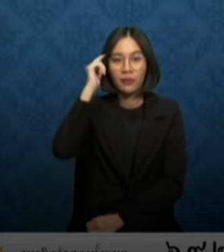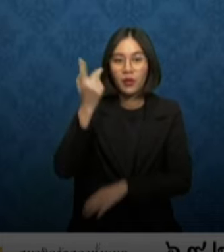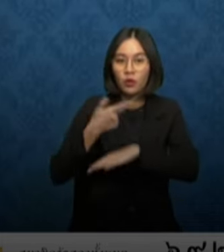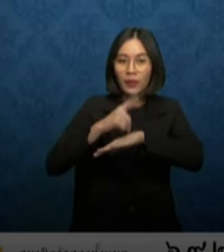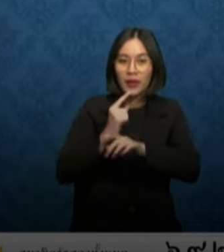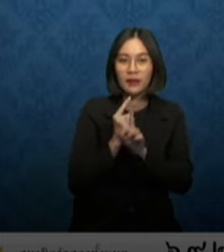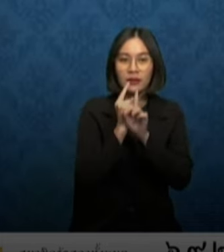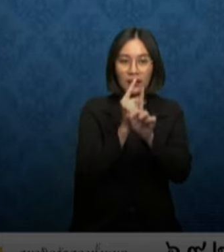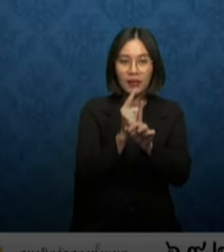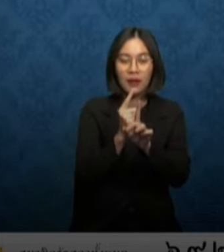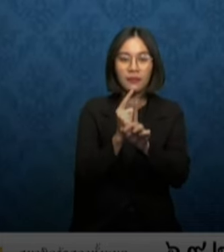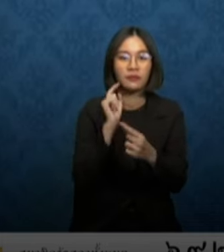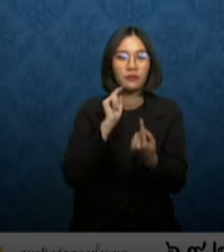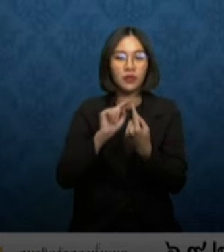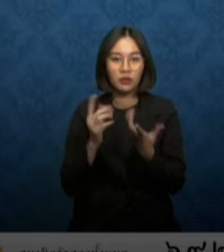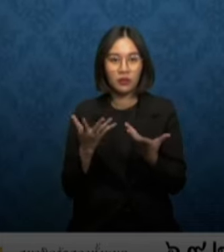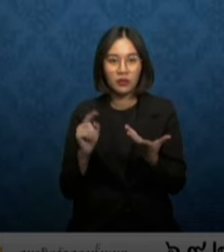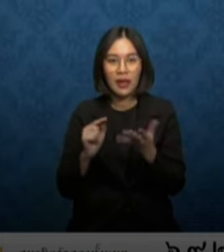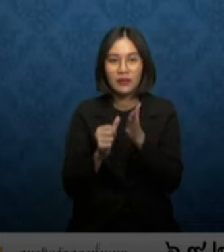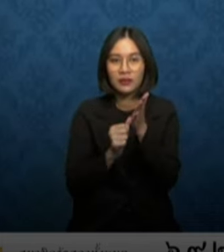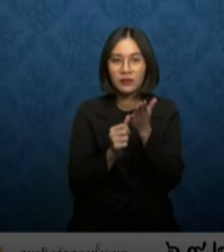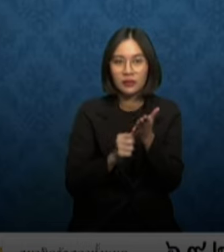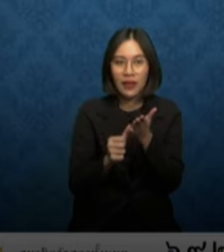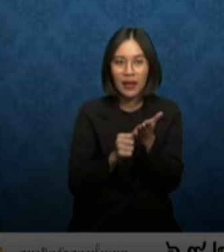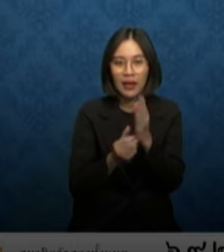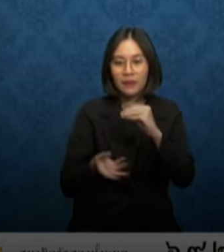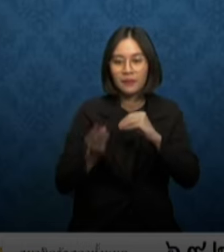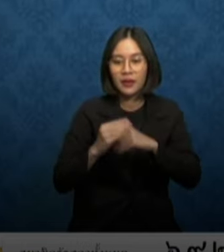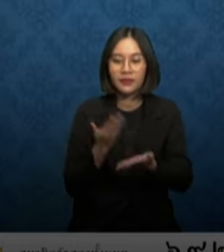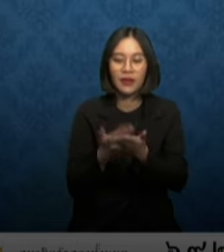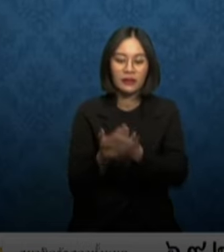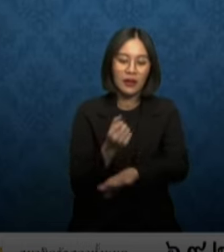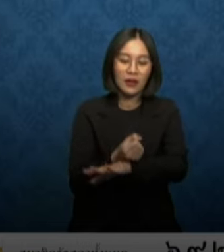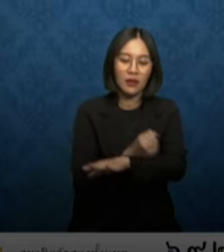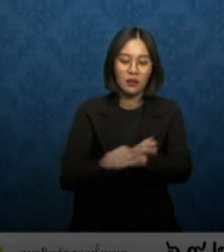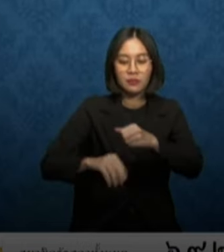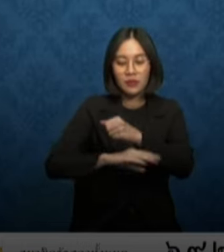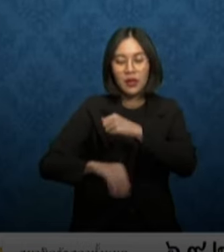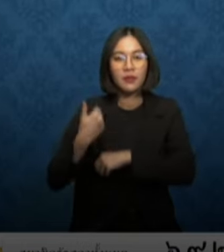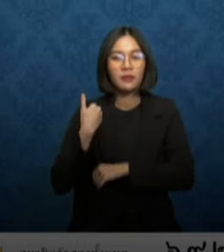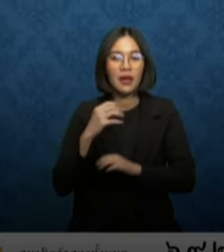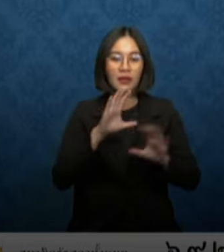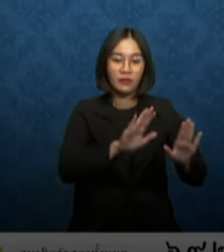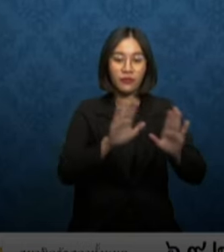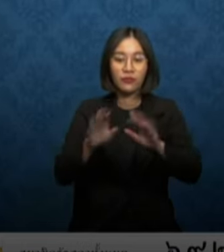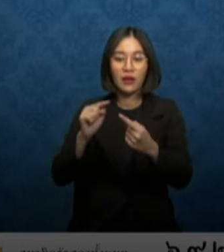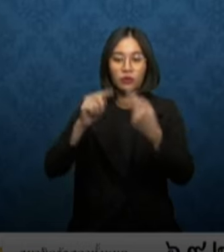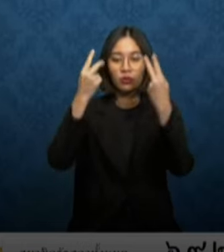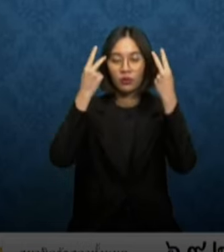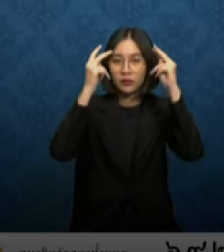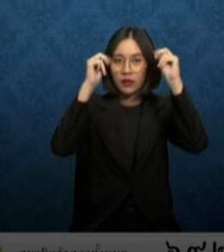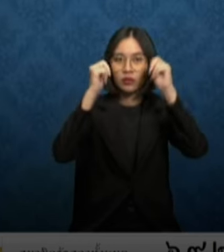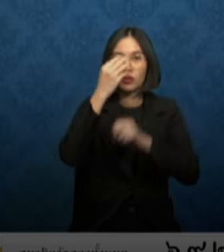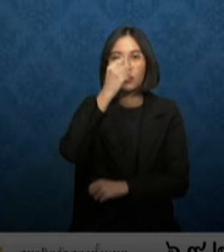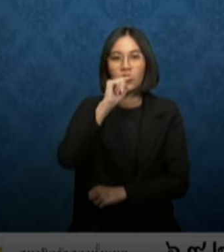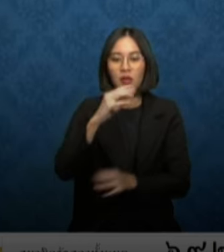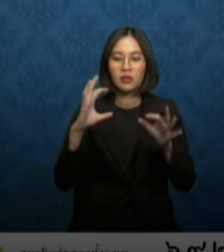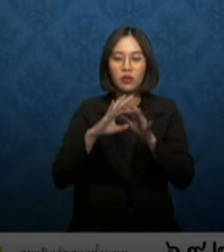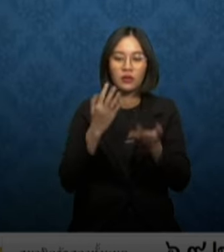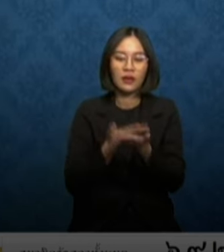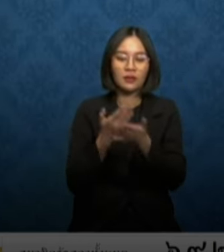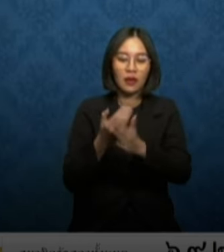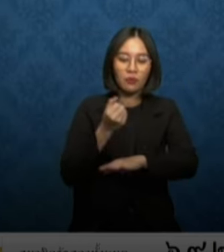ประธานได้ติดตามการปรับค่าแรงขั้นต่ำหรือไม่ผมฝากท่านประธานไปยังนายกรัฐมนตรีครับเรื่องค่า